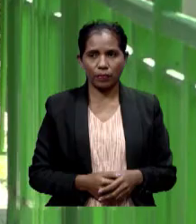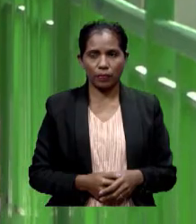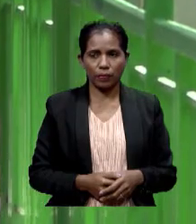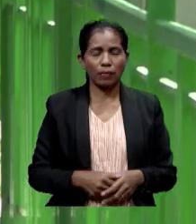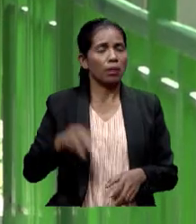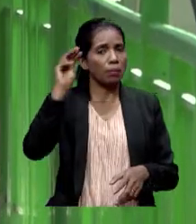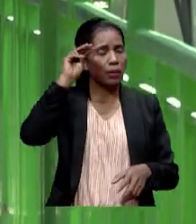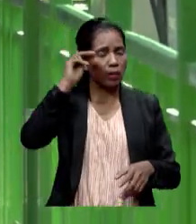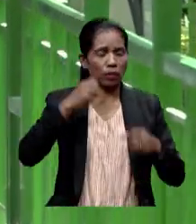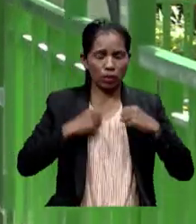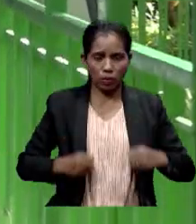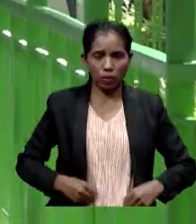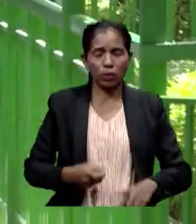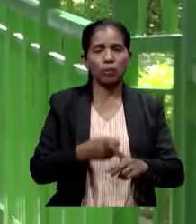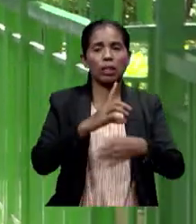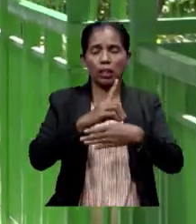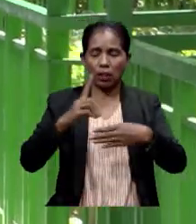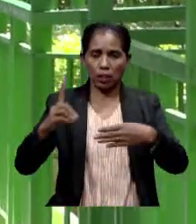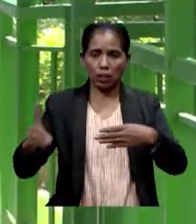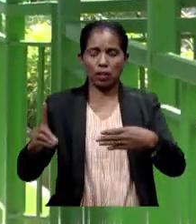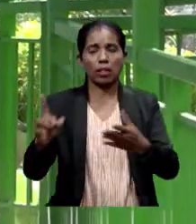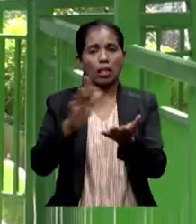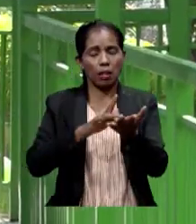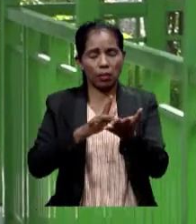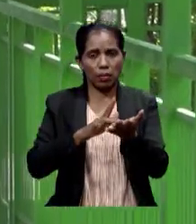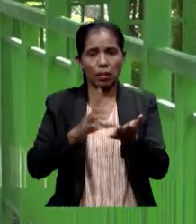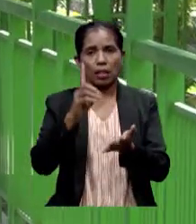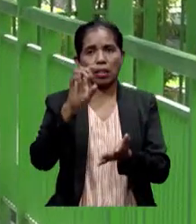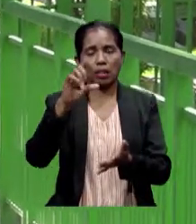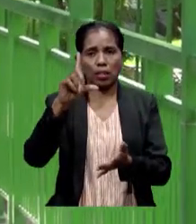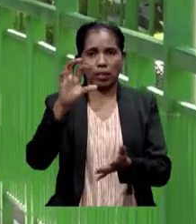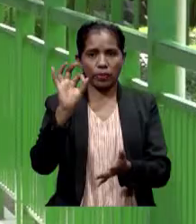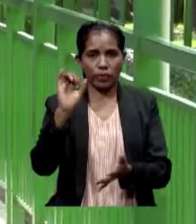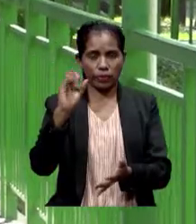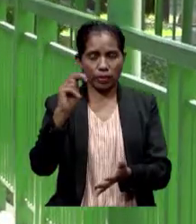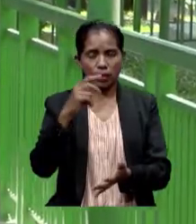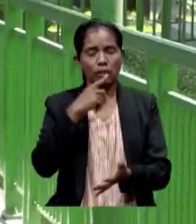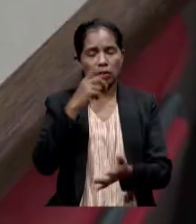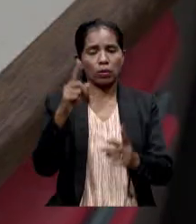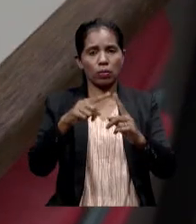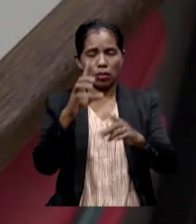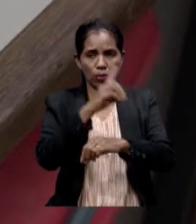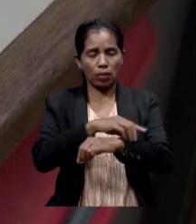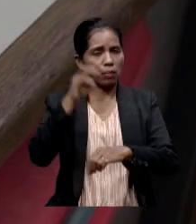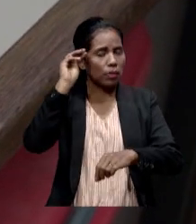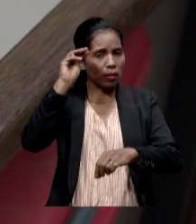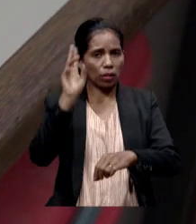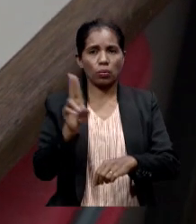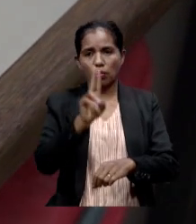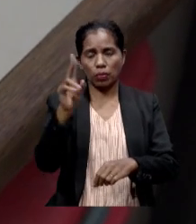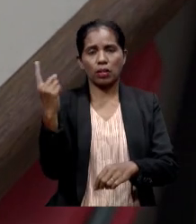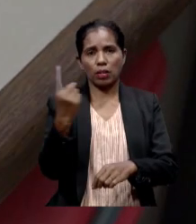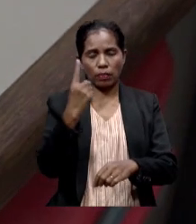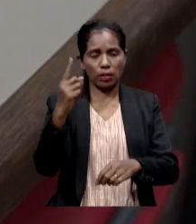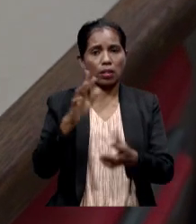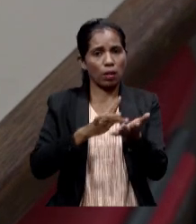Ministeru Saudi lihusi Direksyon Nasional Farmasia Medikamentu Delfin da Costa Pereira hateten tohin loron ministeru se uzana fatin ai moruk item